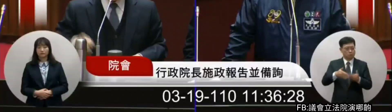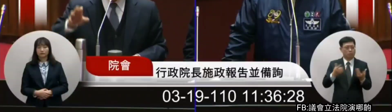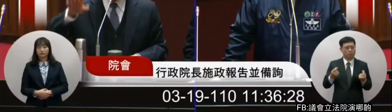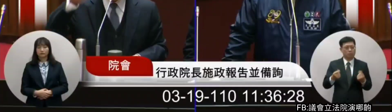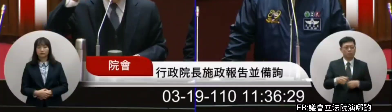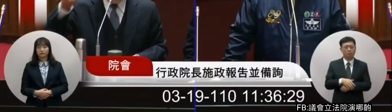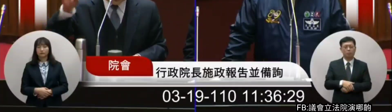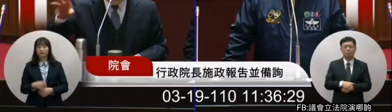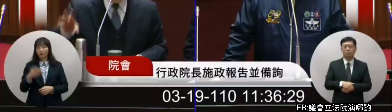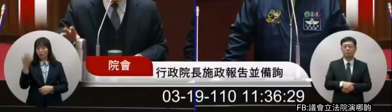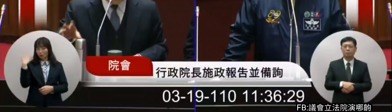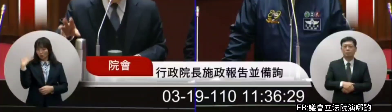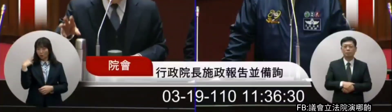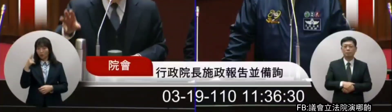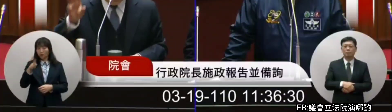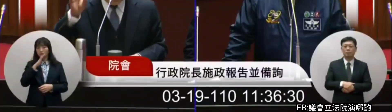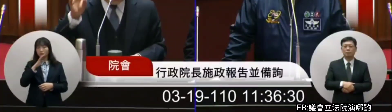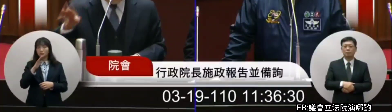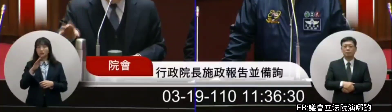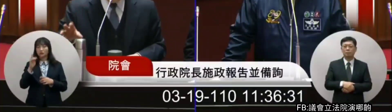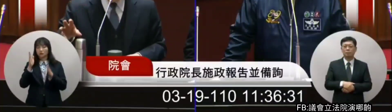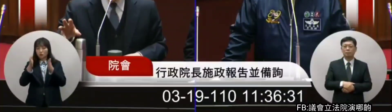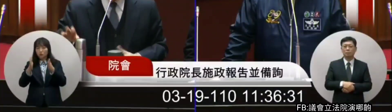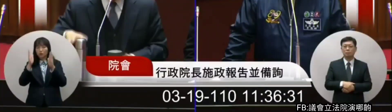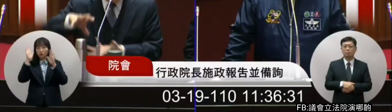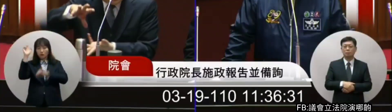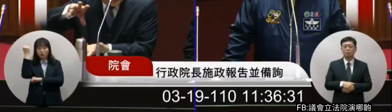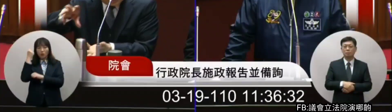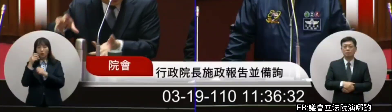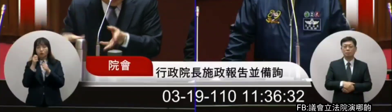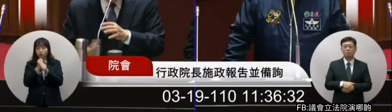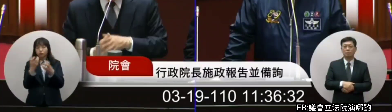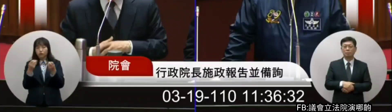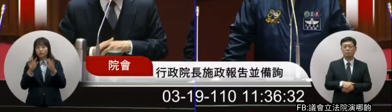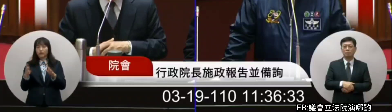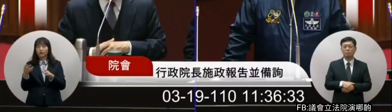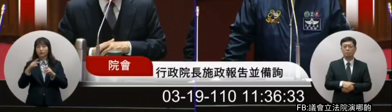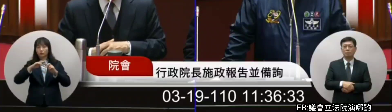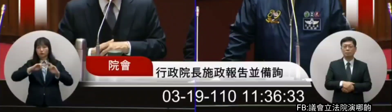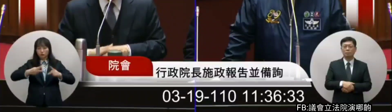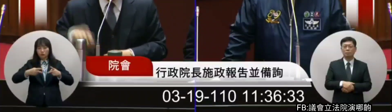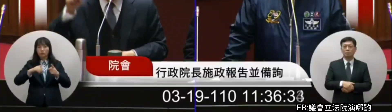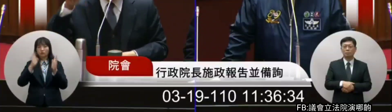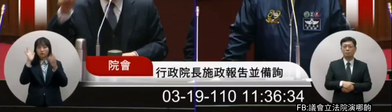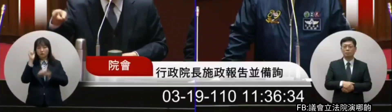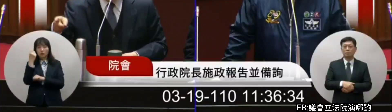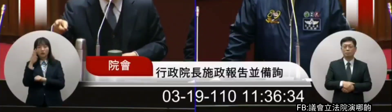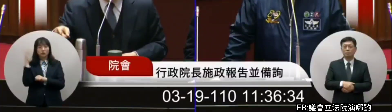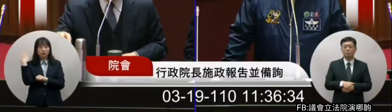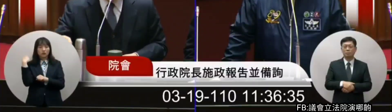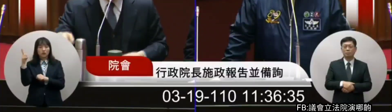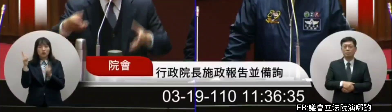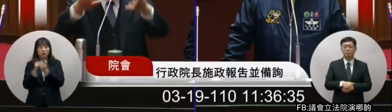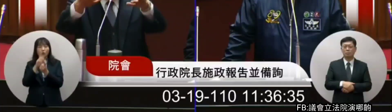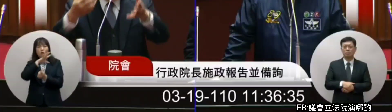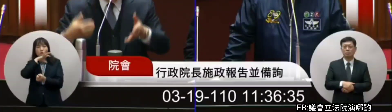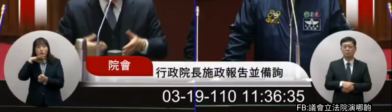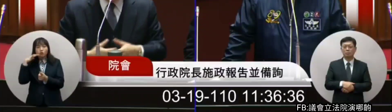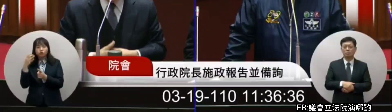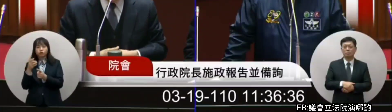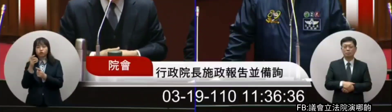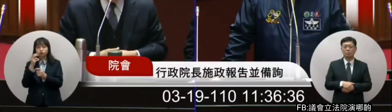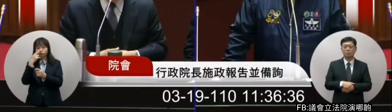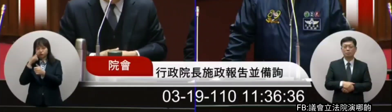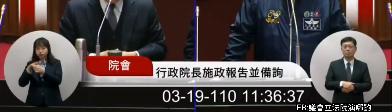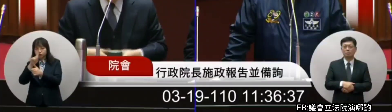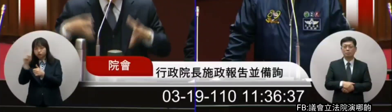重要。 不是，是过去没有正义，没有正义，所以现在转型正义。是过去威权统治，国民党